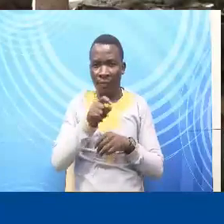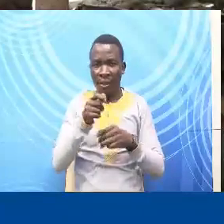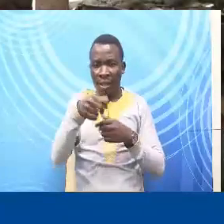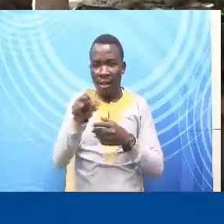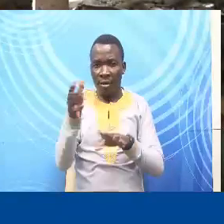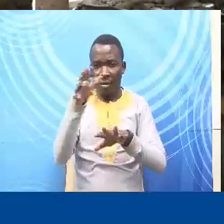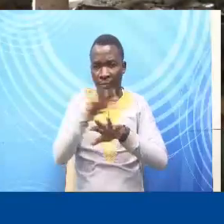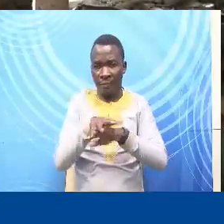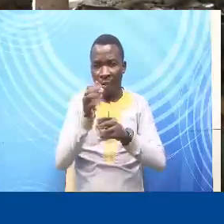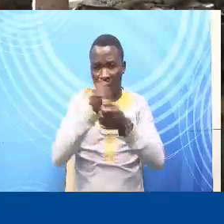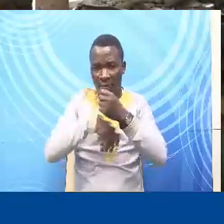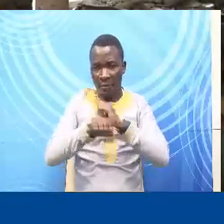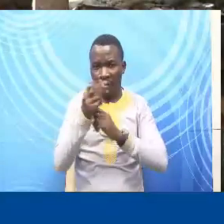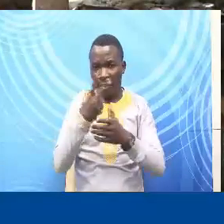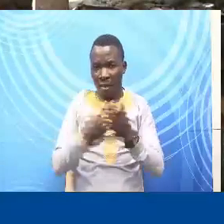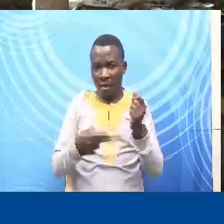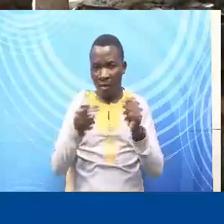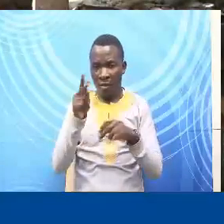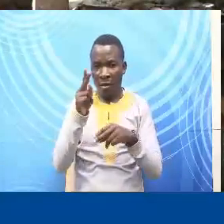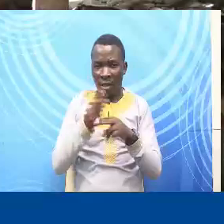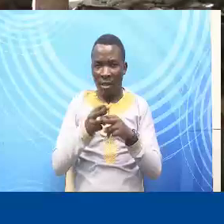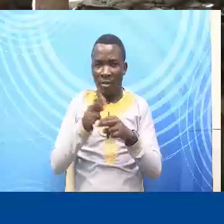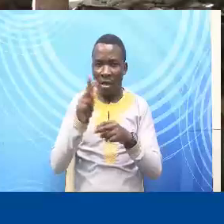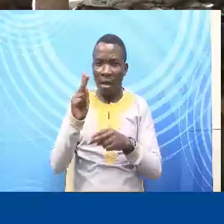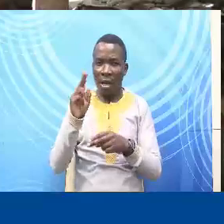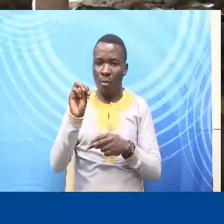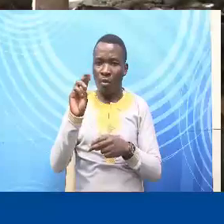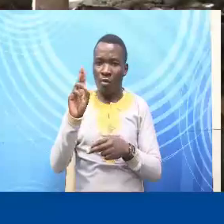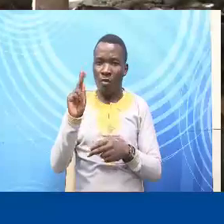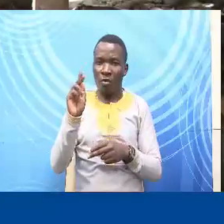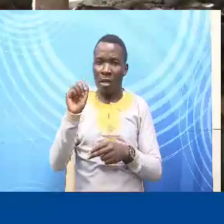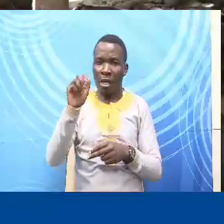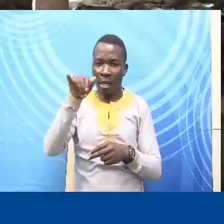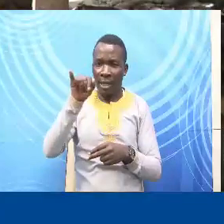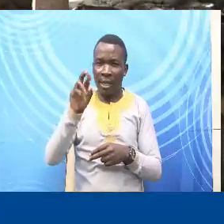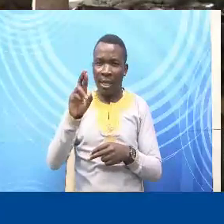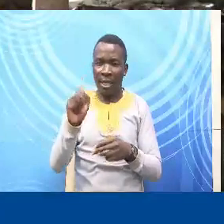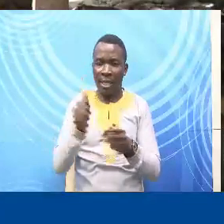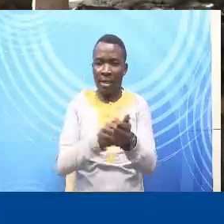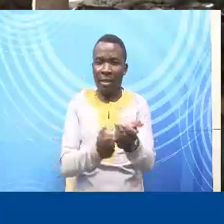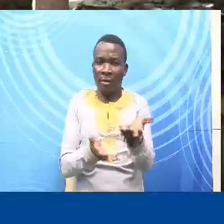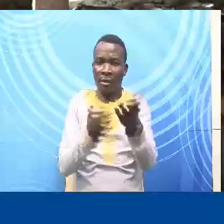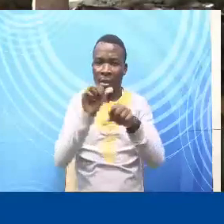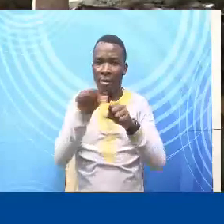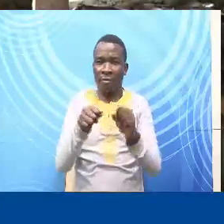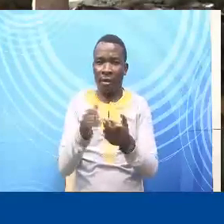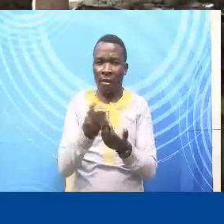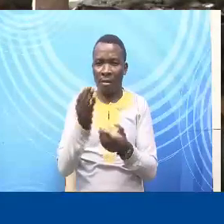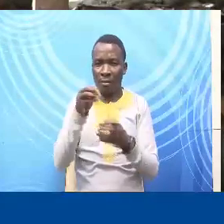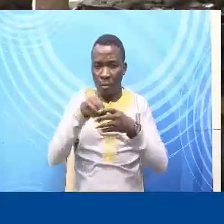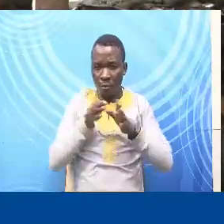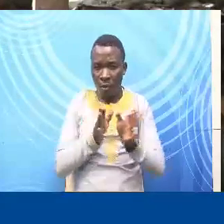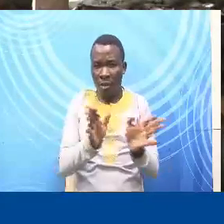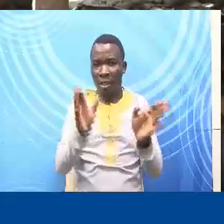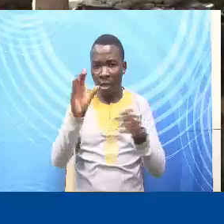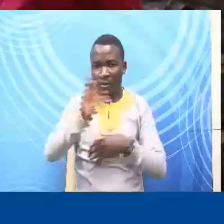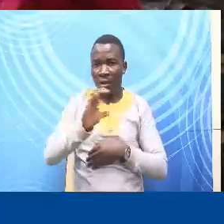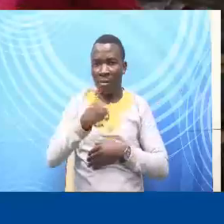yibumbiyemo ibi bikorwa byombi. Uyu ni Mukayirere Adeline, ni ukurikirana ibijyanye n'ubworozi muri rusange muri iyi kampani ya Penuel